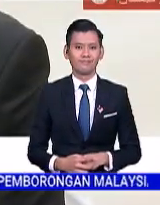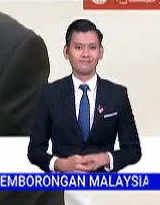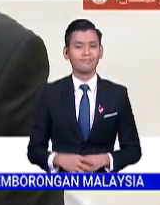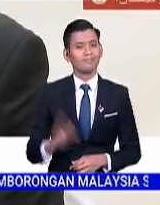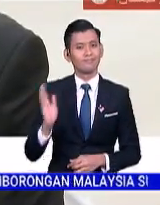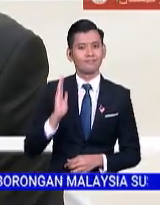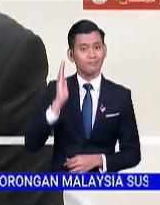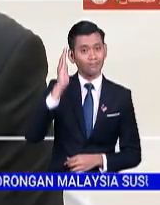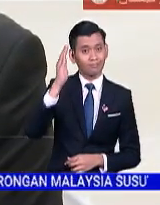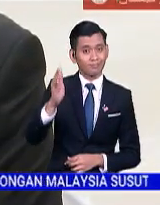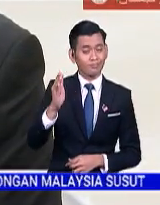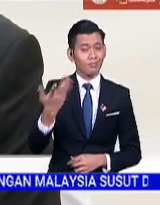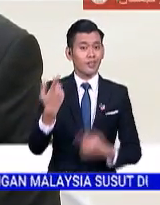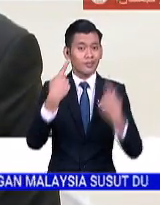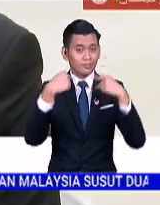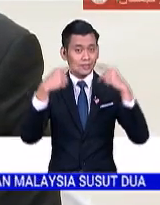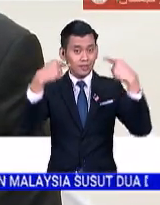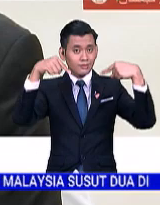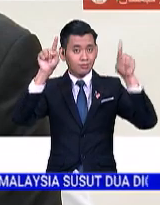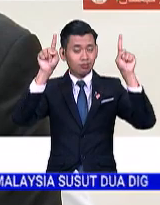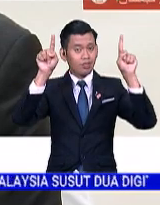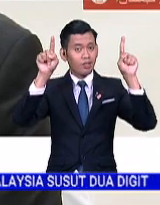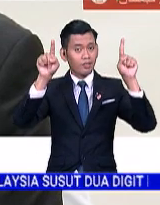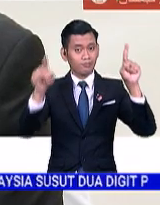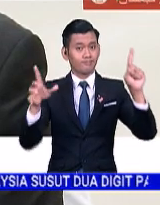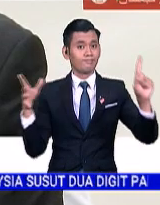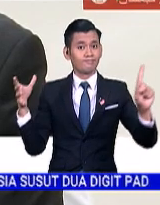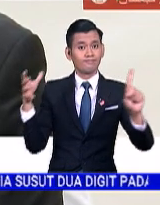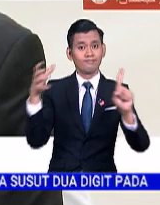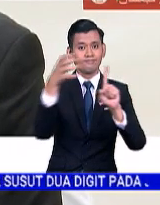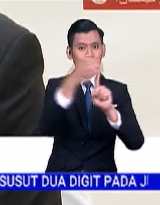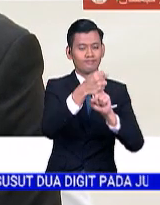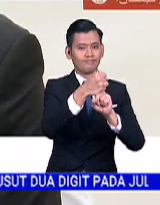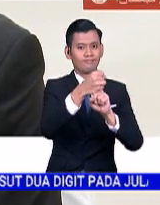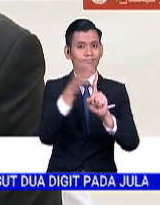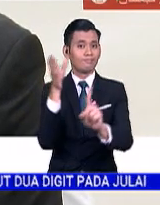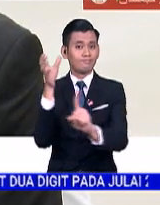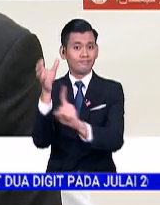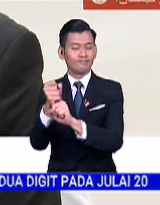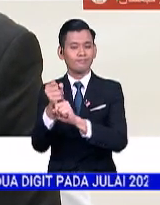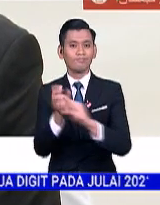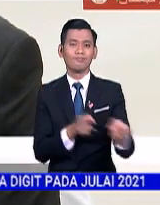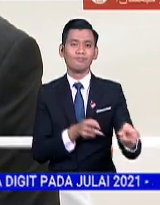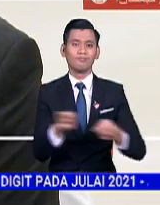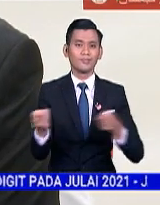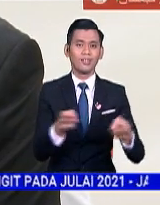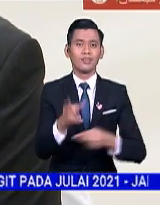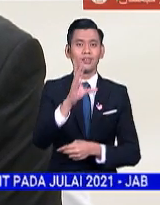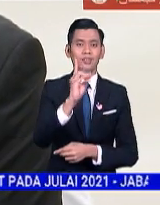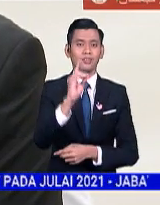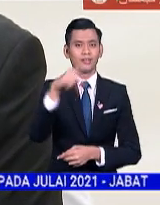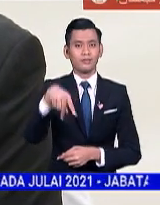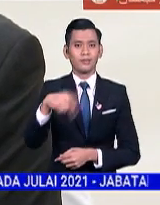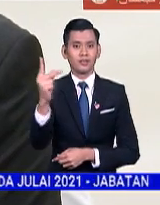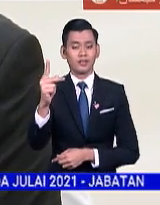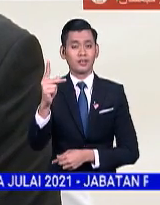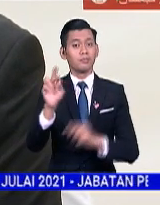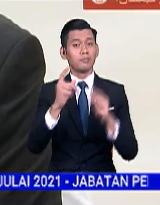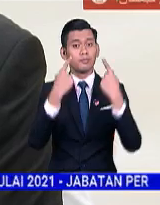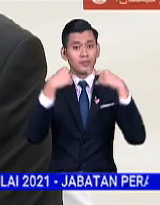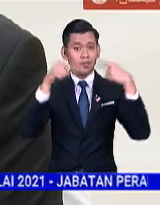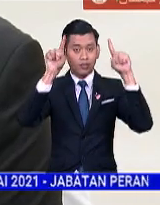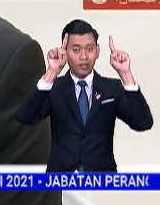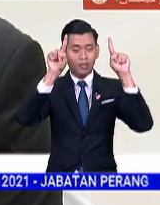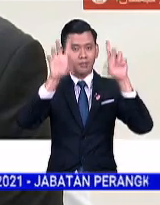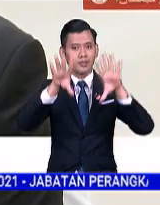pertandingan nah kejayaan demi kejayaan yang dicapai oleh Hai Abu Musa Deepika ini dalamnya berjaya memberi di